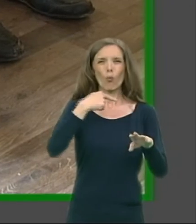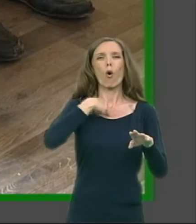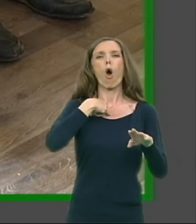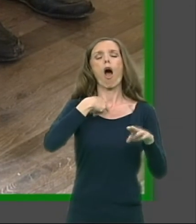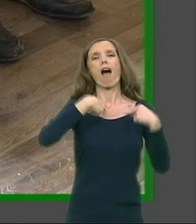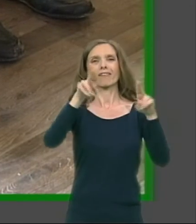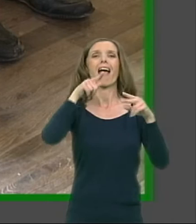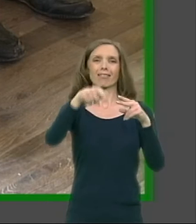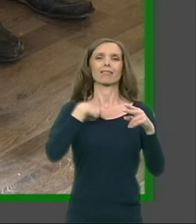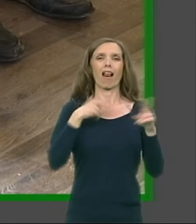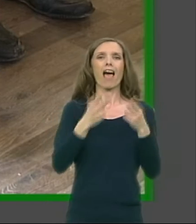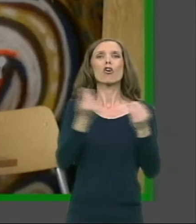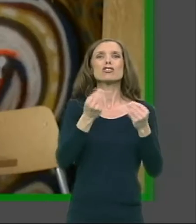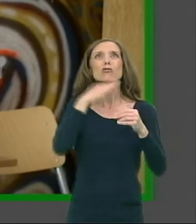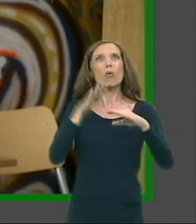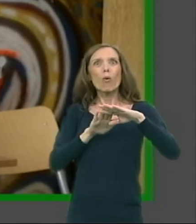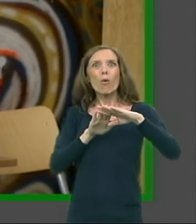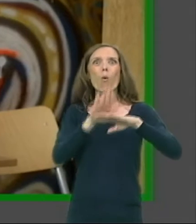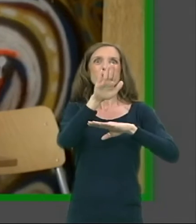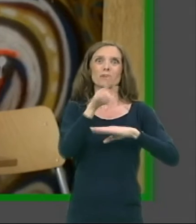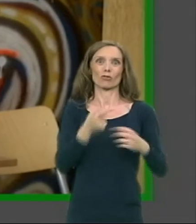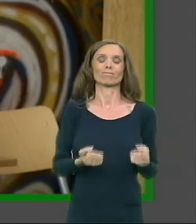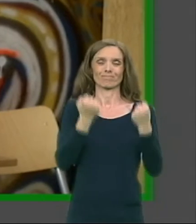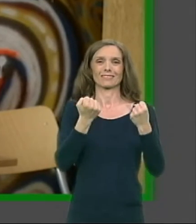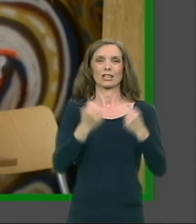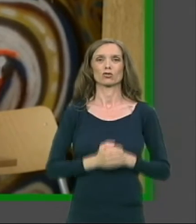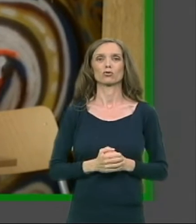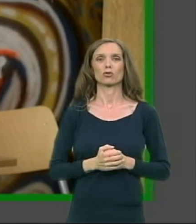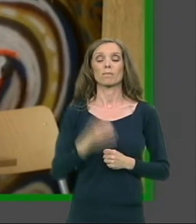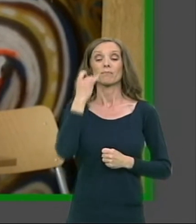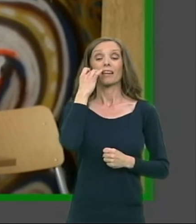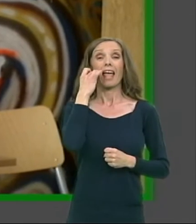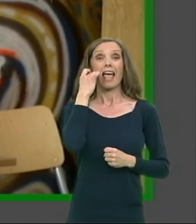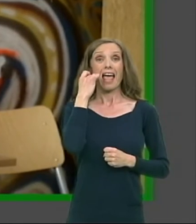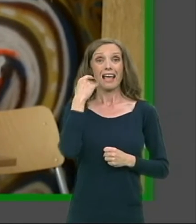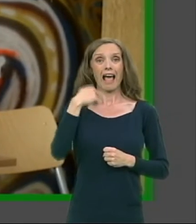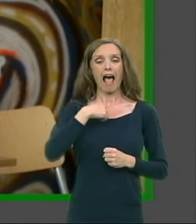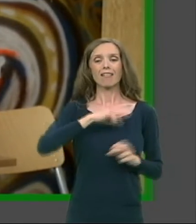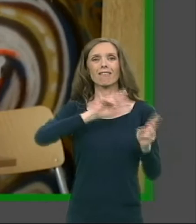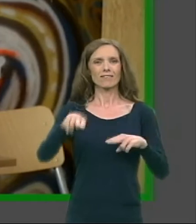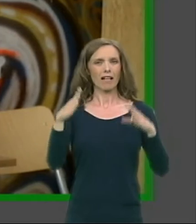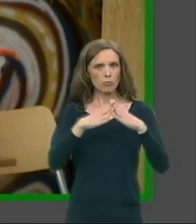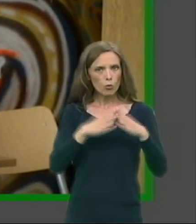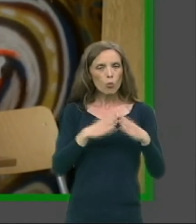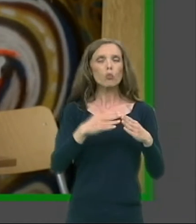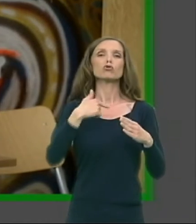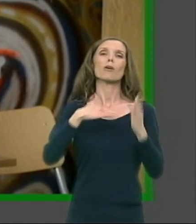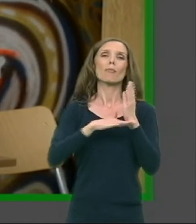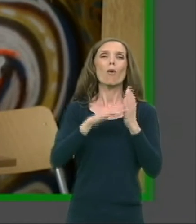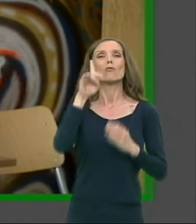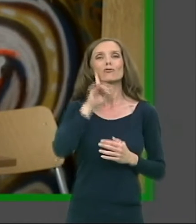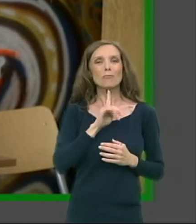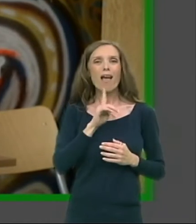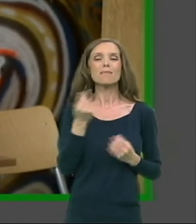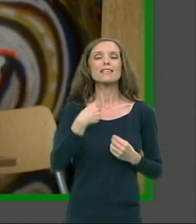dođem kući, pomažem svojoj majci, pošto imam malog brata od 3 godine, da ga pričuvam da bi ona mogla